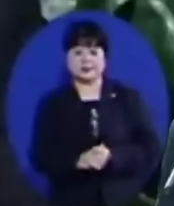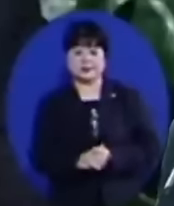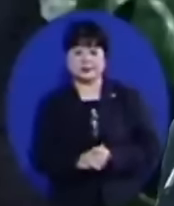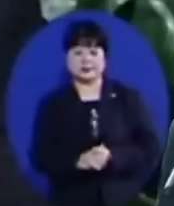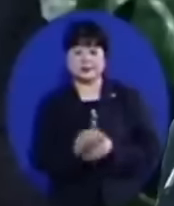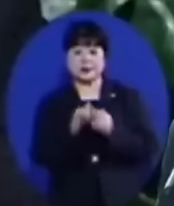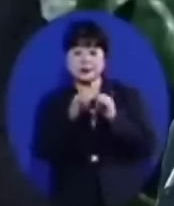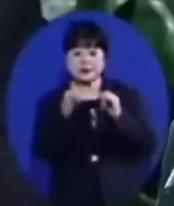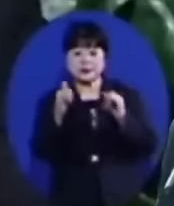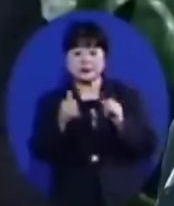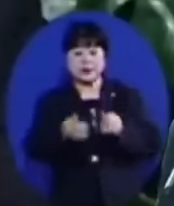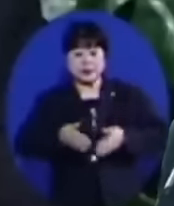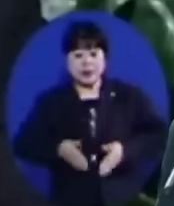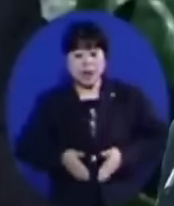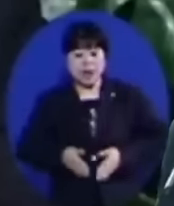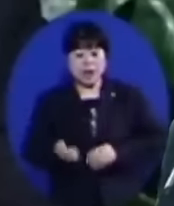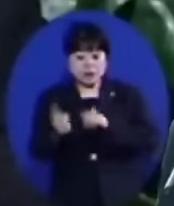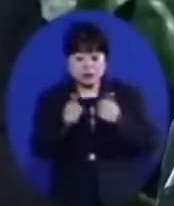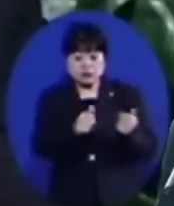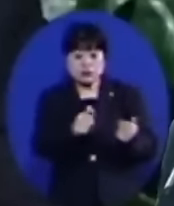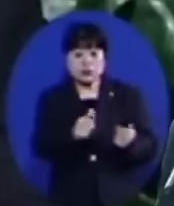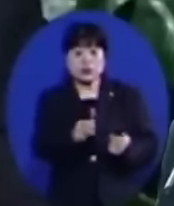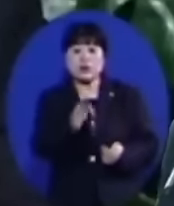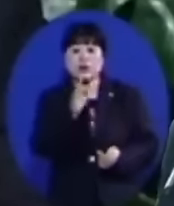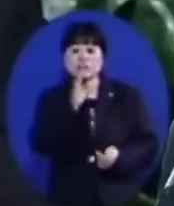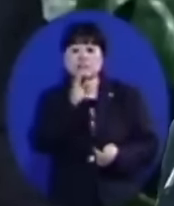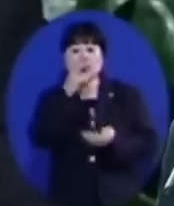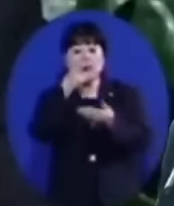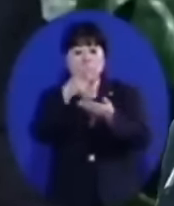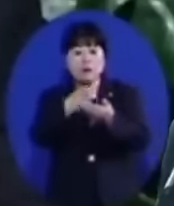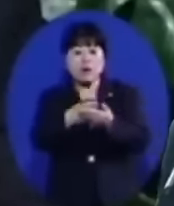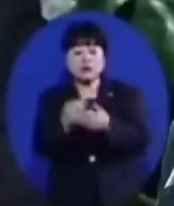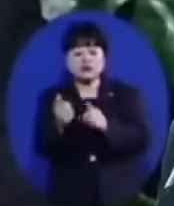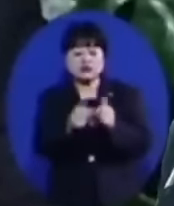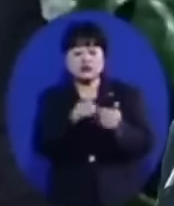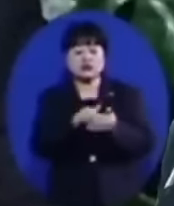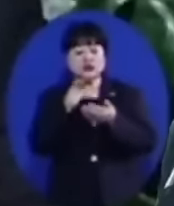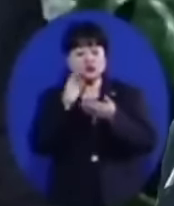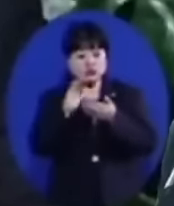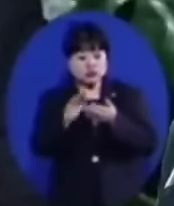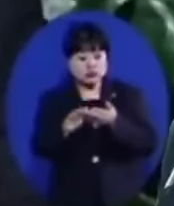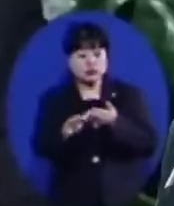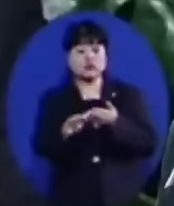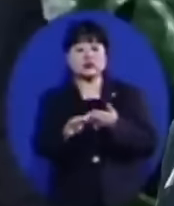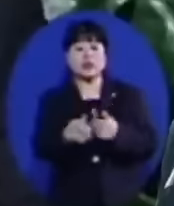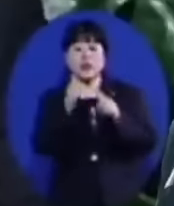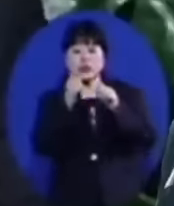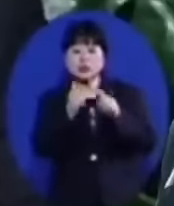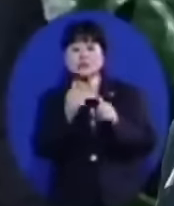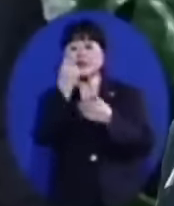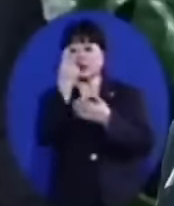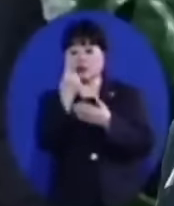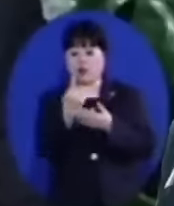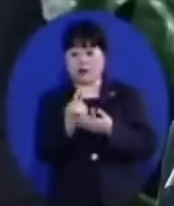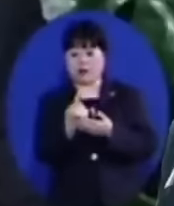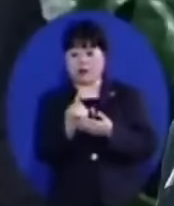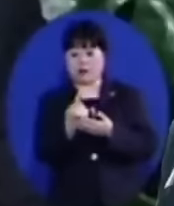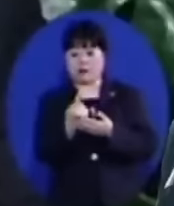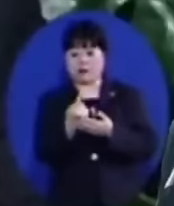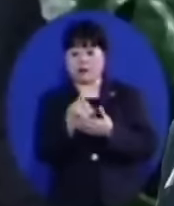사람이 한번 나서 죽는 것은 정한이지요. 죽고 난 다음에는 심판이 있으리라.